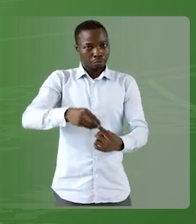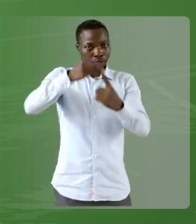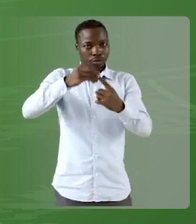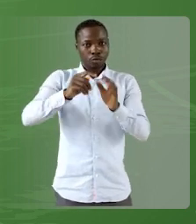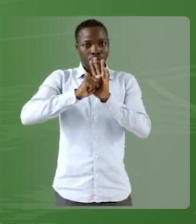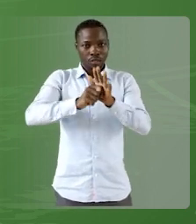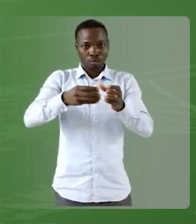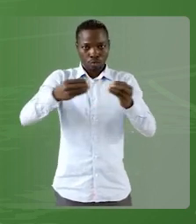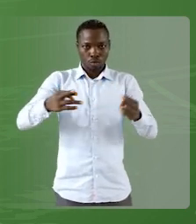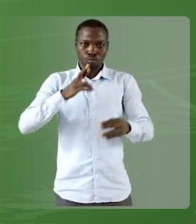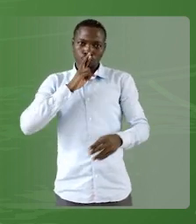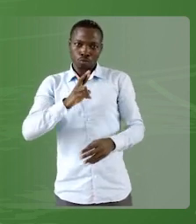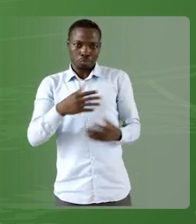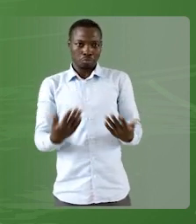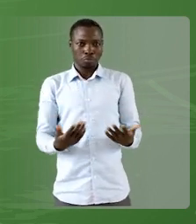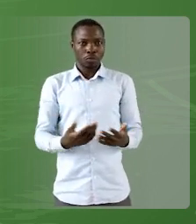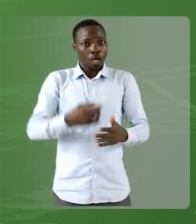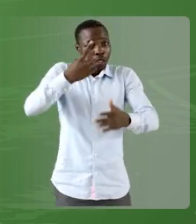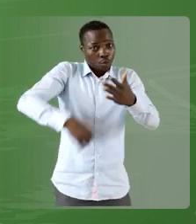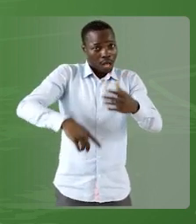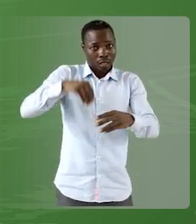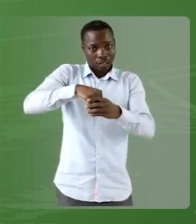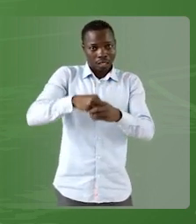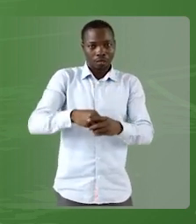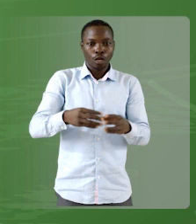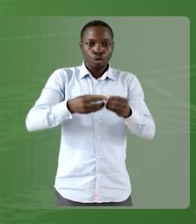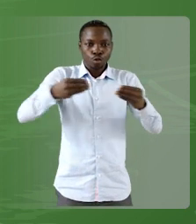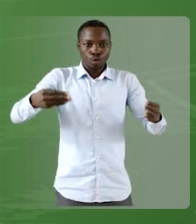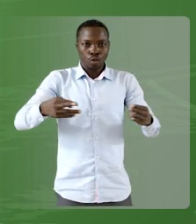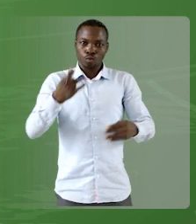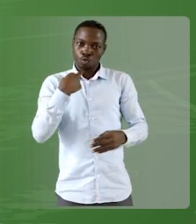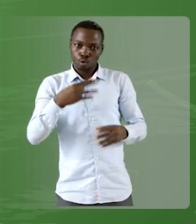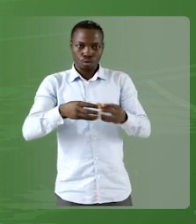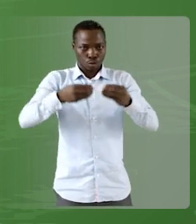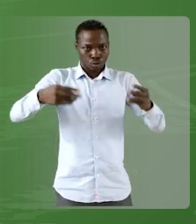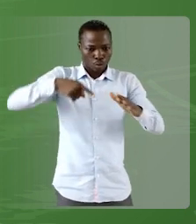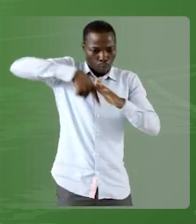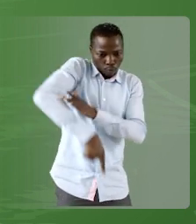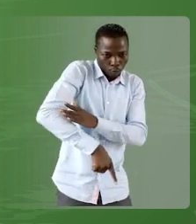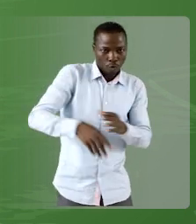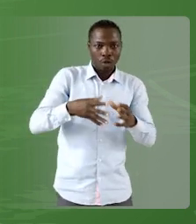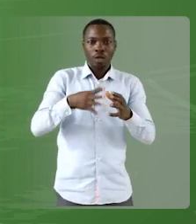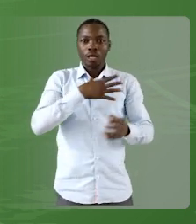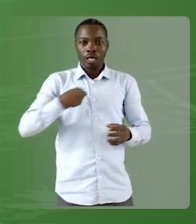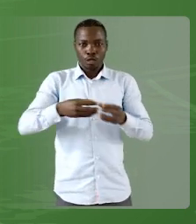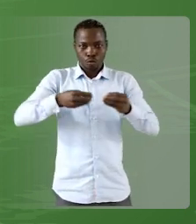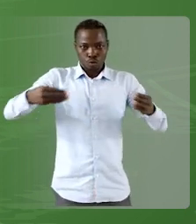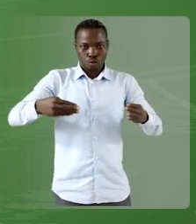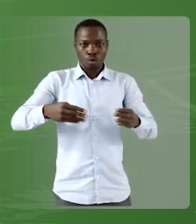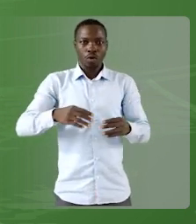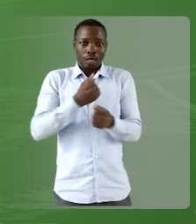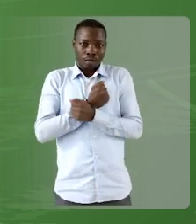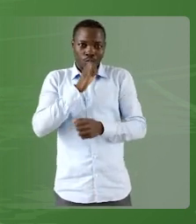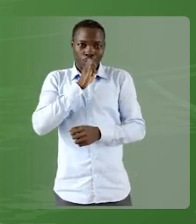sont les sols ferralitiques, les sols ferrugineux et les sols hydromorphes.